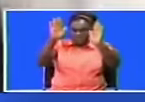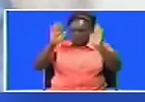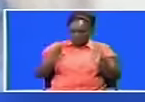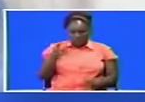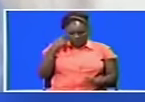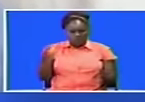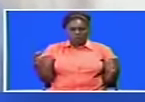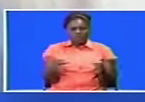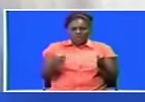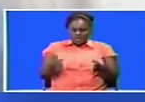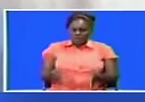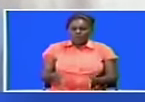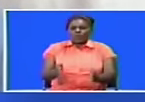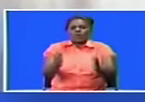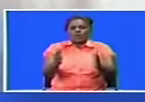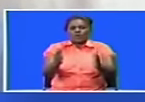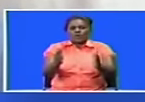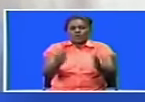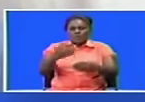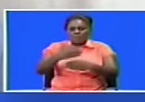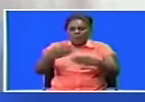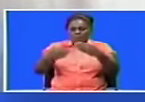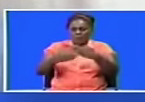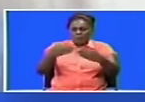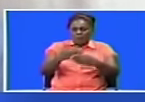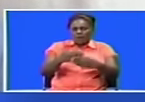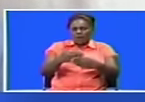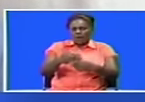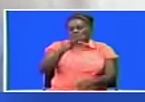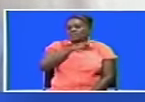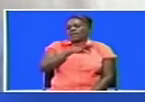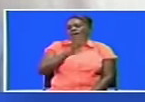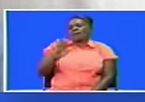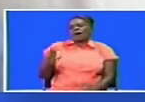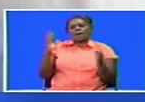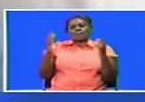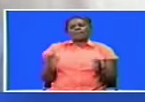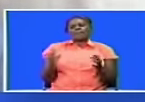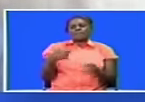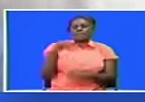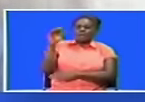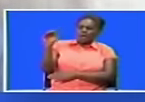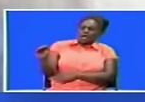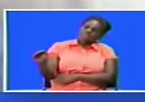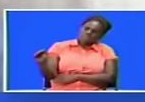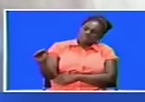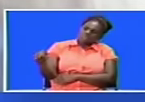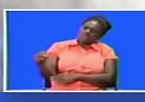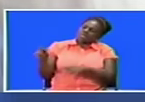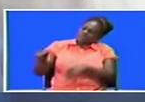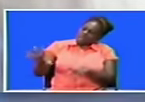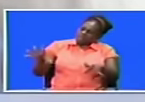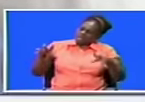Mr Bara amb inat KU Bara amb itasinga kuba